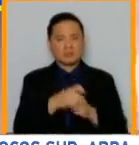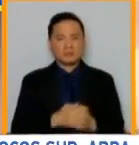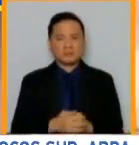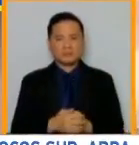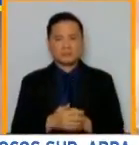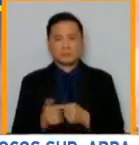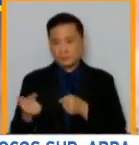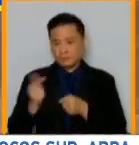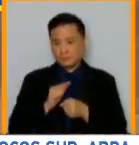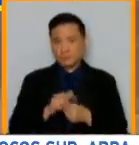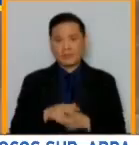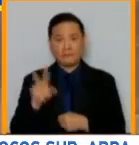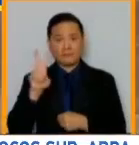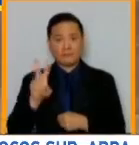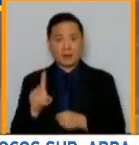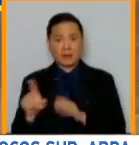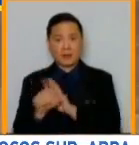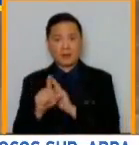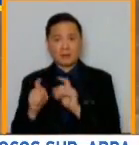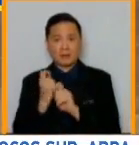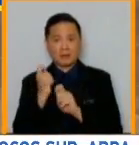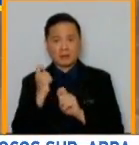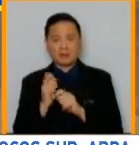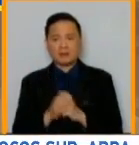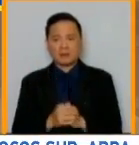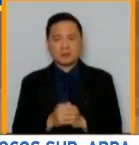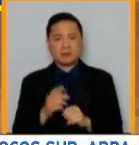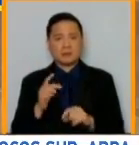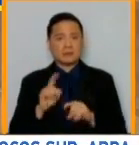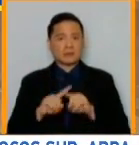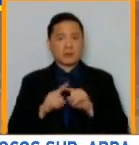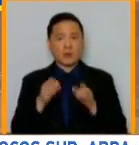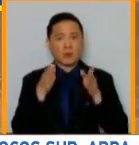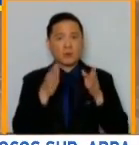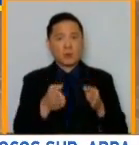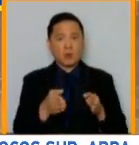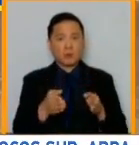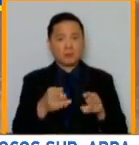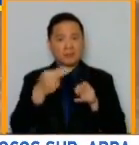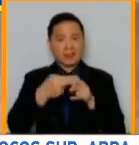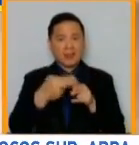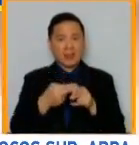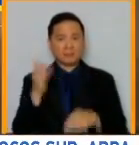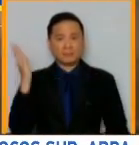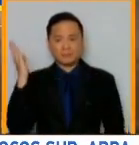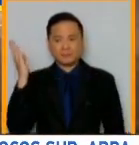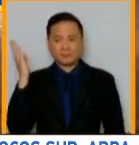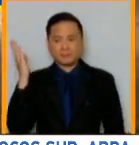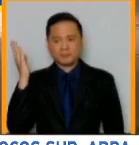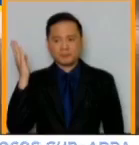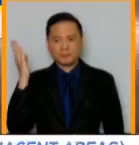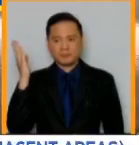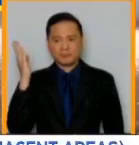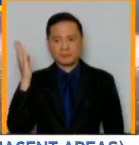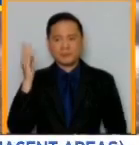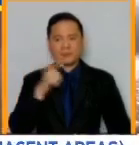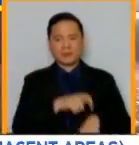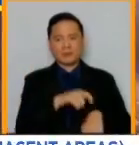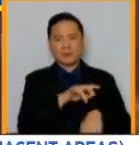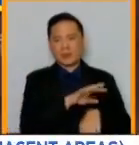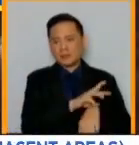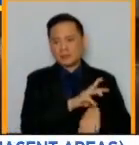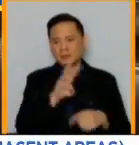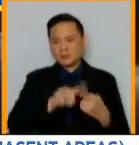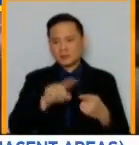bawal bumiyahe ang truck sa mga pangunahing kalsada ng lungsod mula alas 6 hanggang alas 10 ng umaga. Gayon din mula alas 5 ng